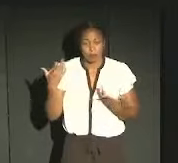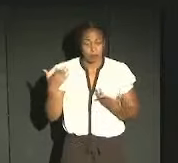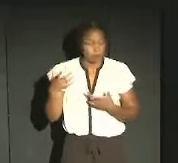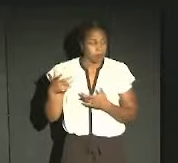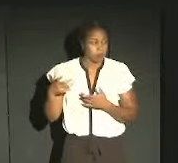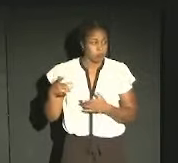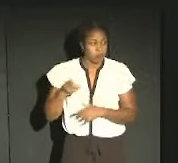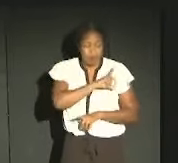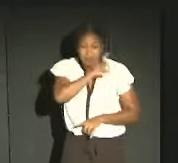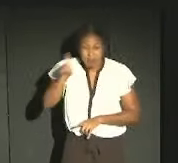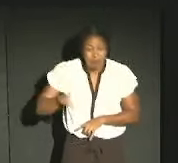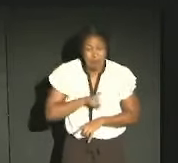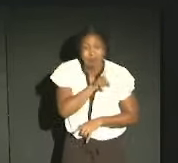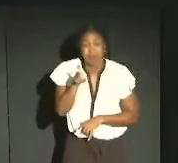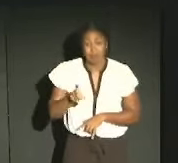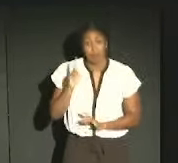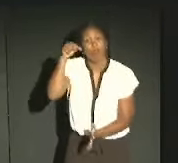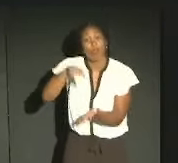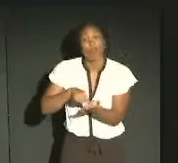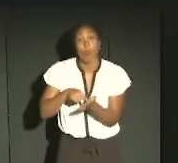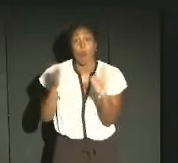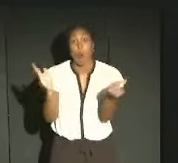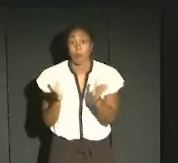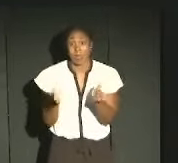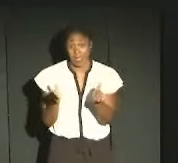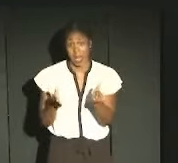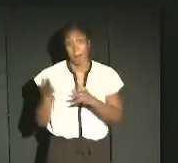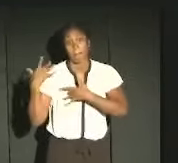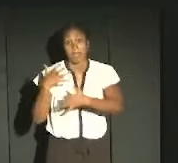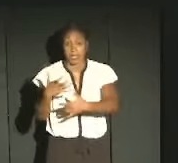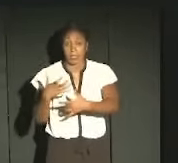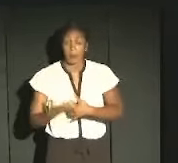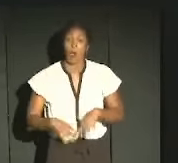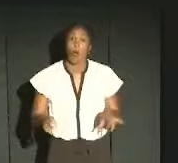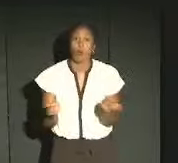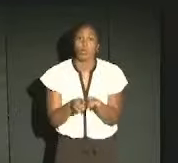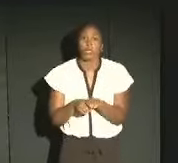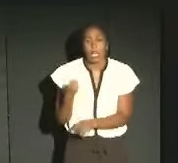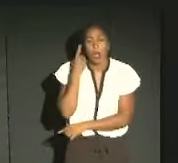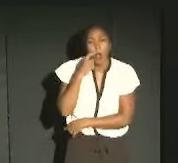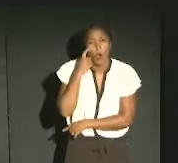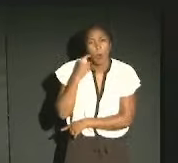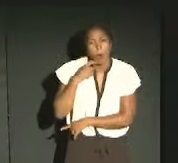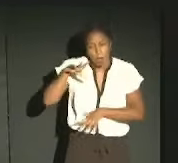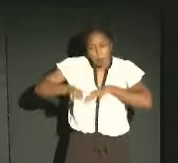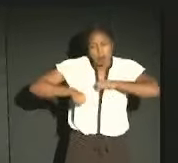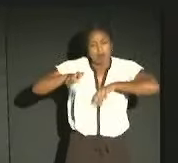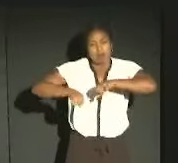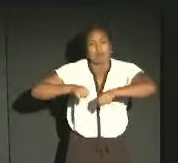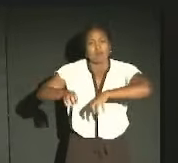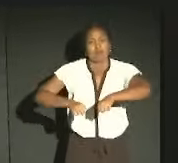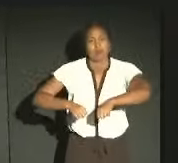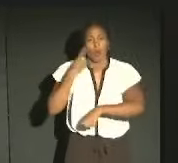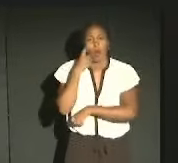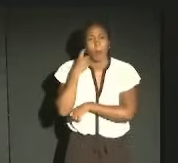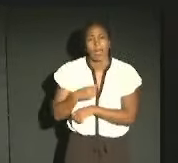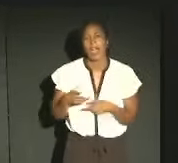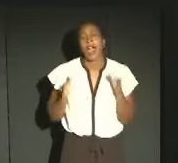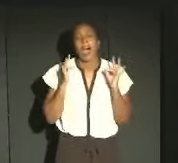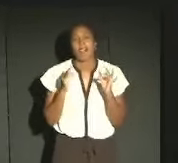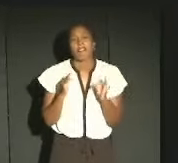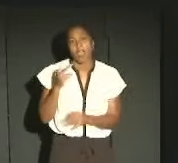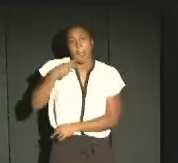Martinique et enfin nous ressentons rant de colonialisme qui reviennent quand nous entendons dans l'affaire Pinau